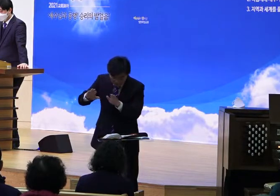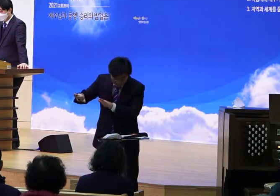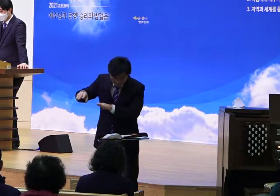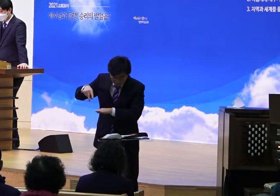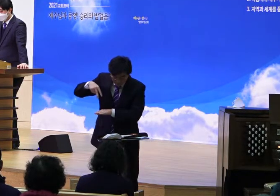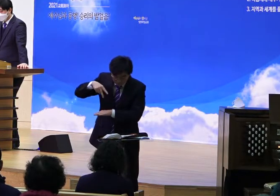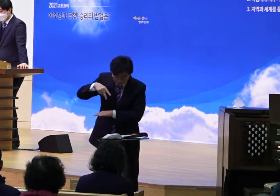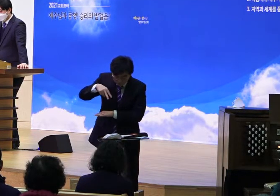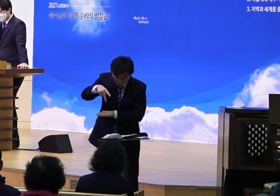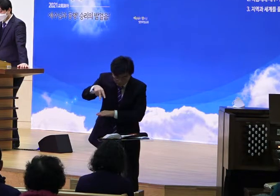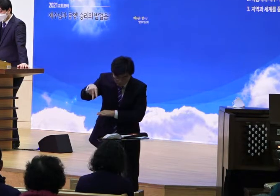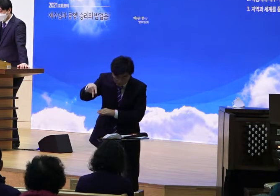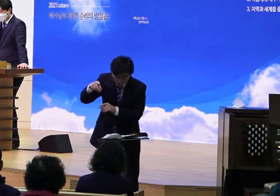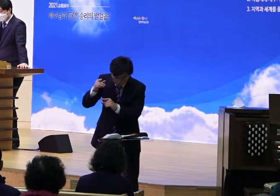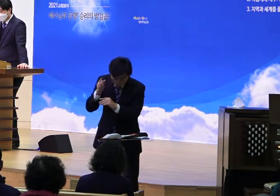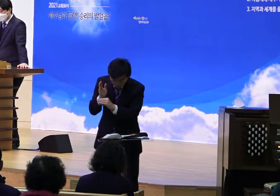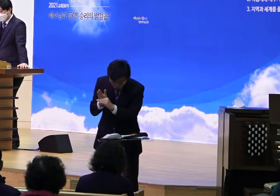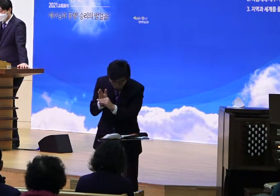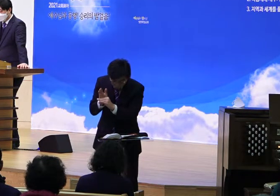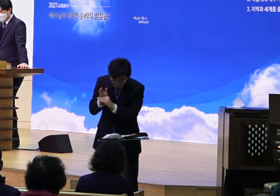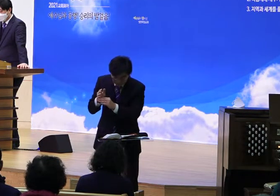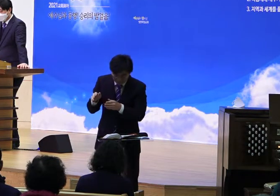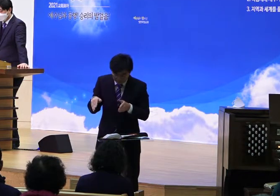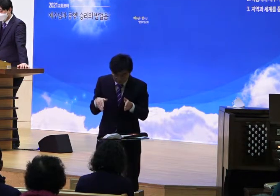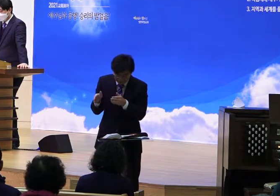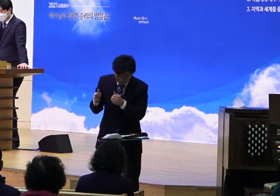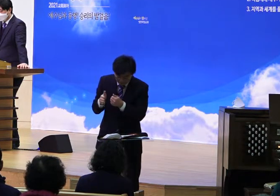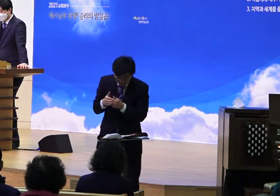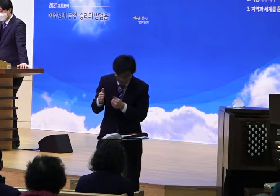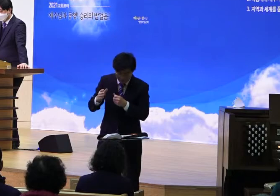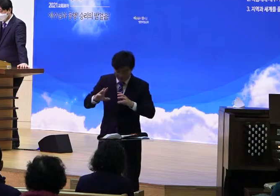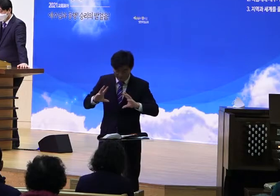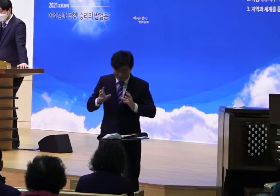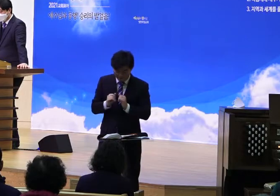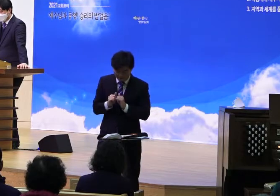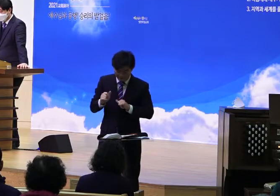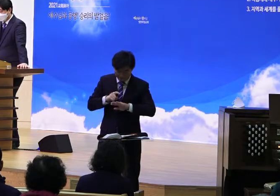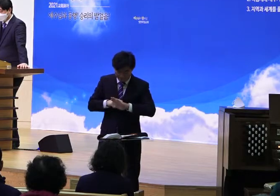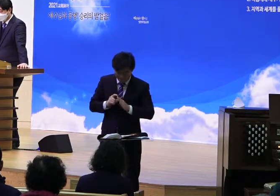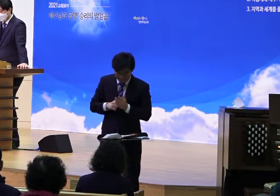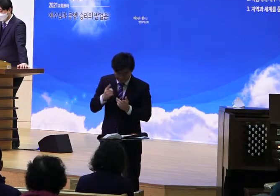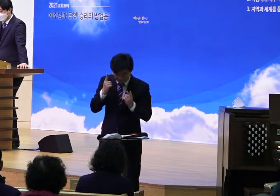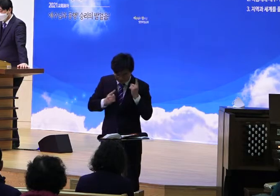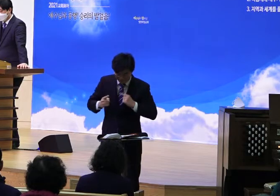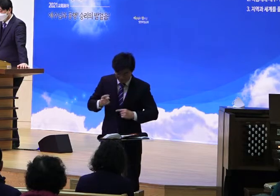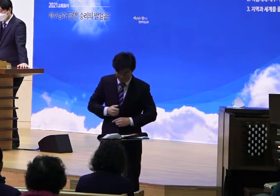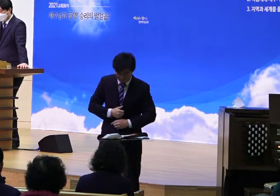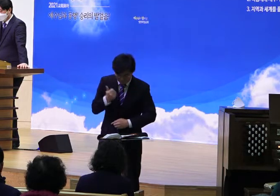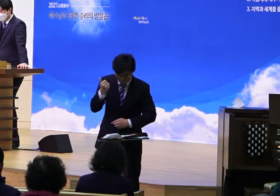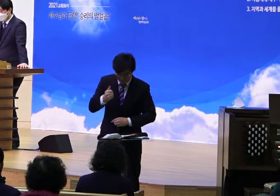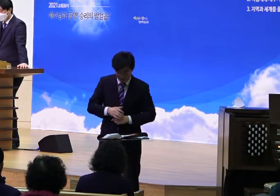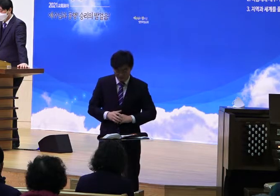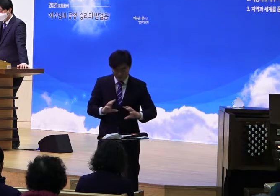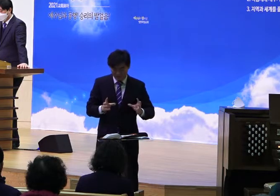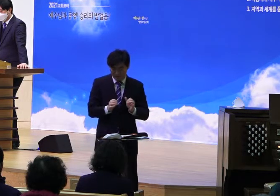우회하려 하였다가 길로 말미암아 백성의 마음이 상하니라. 백성이 하나님과 모세를